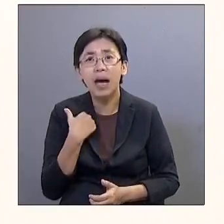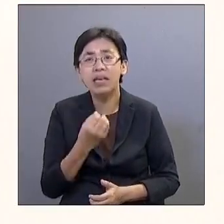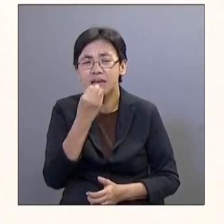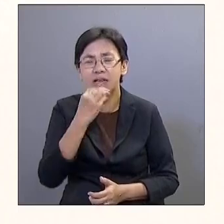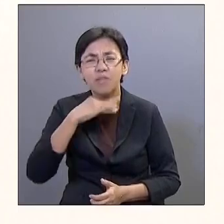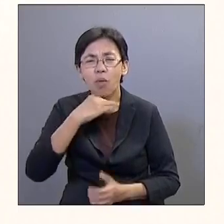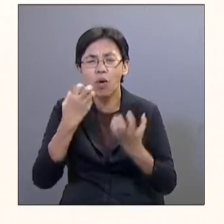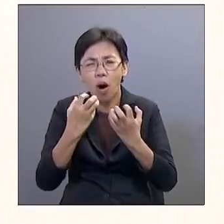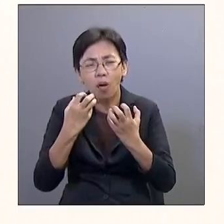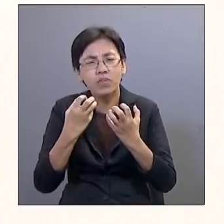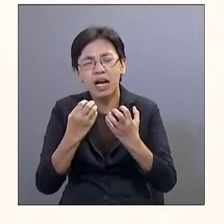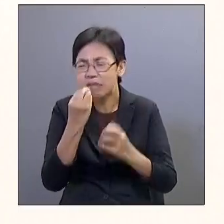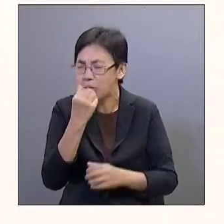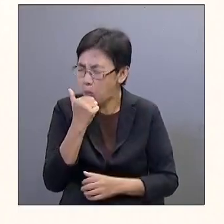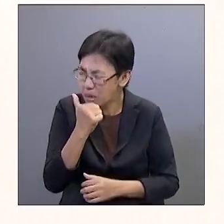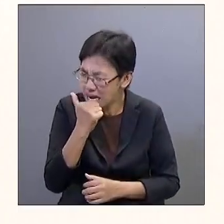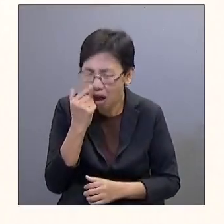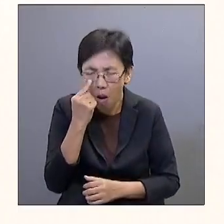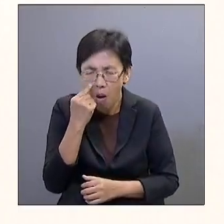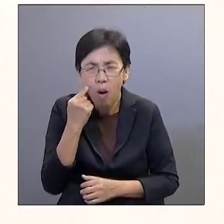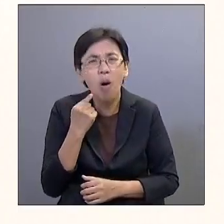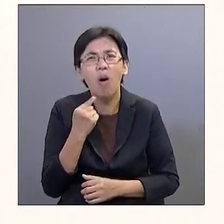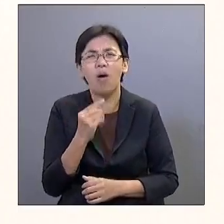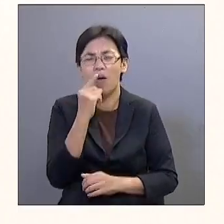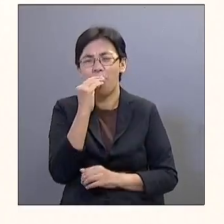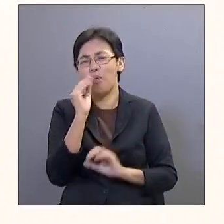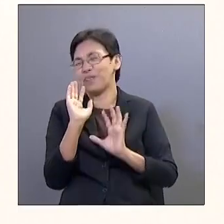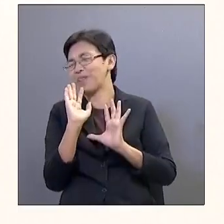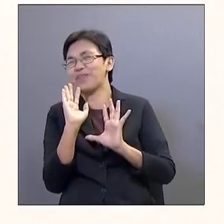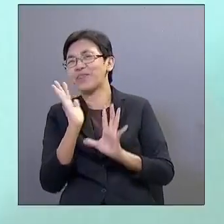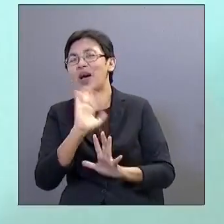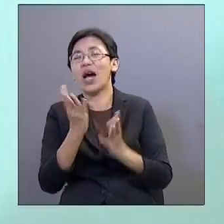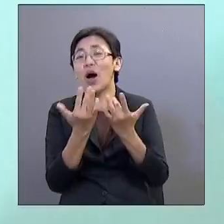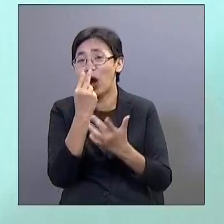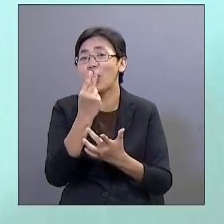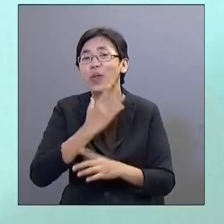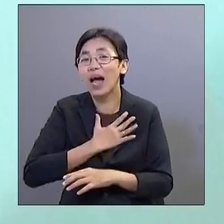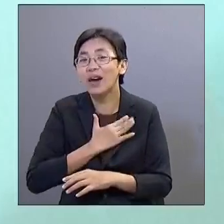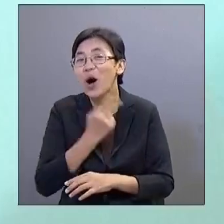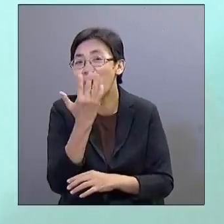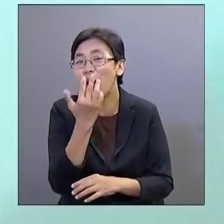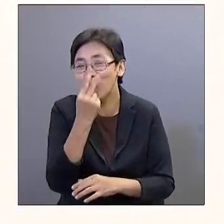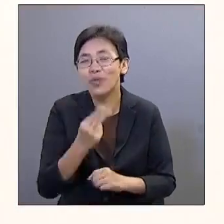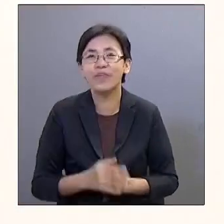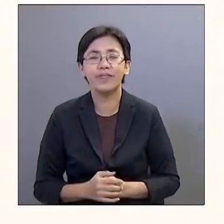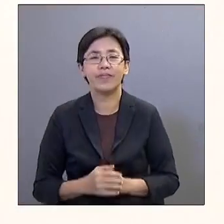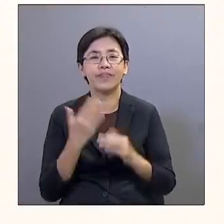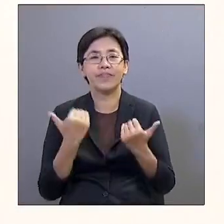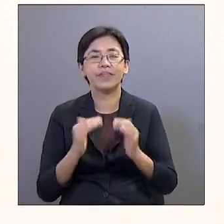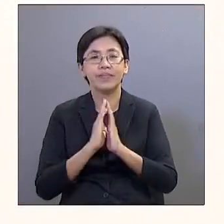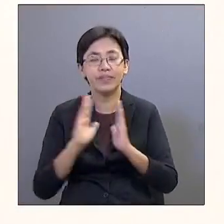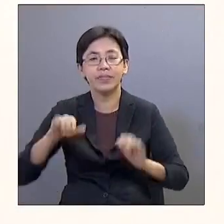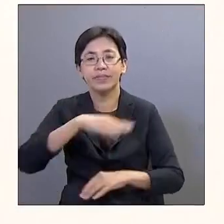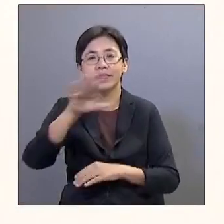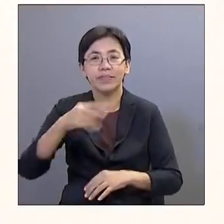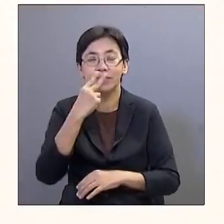อบที่ดีขนาดนี้มันนานมากเดี๋ยวไม่อยากสปอยเยอะ เดี๋ยวรอติดตามแล้วกัน ค่ะนะฮะอ่ะวันนี้คุณผู้ชมครับขอบคุณทุกการ